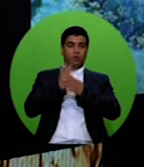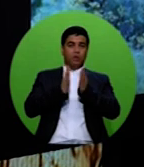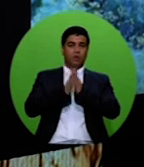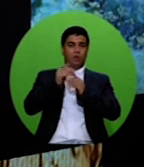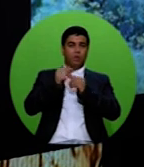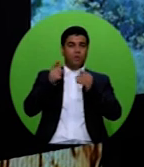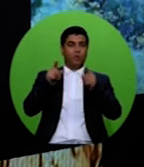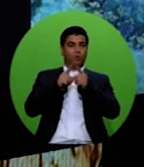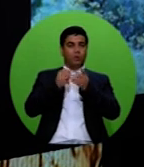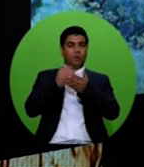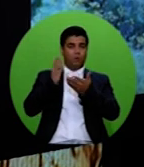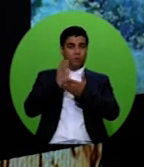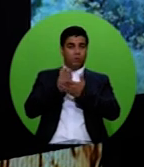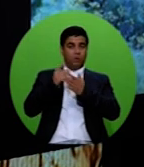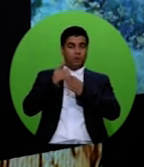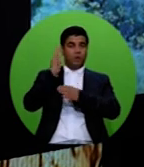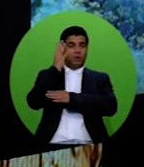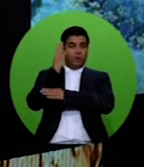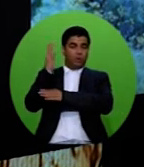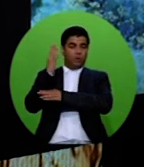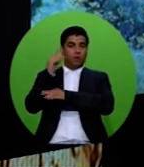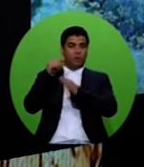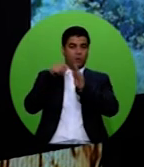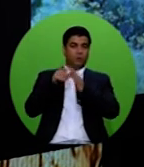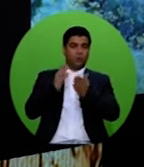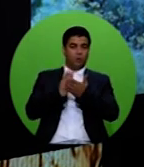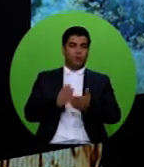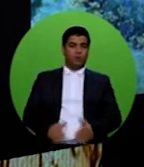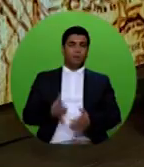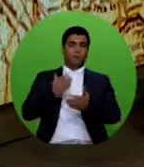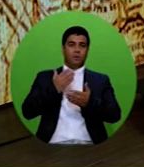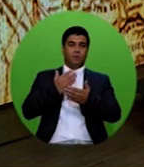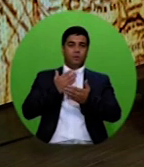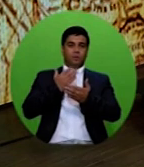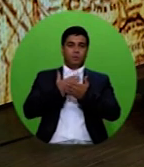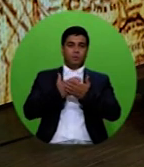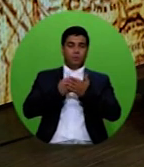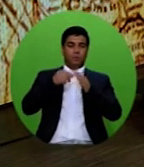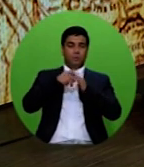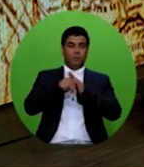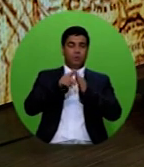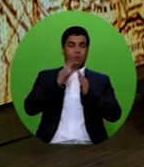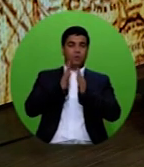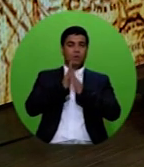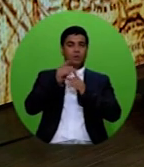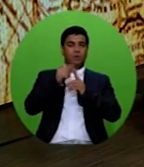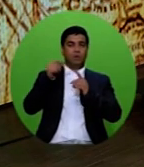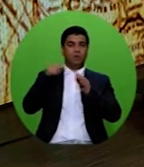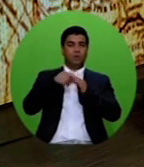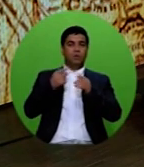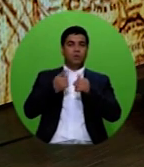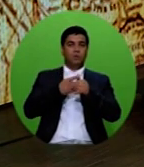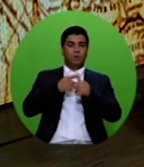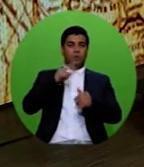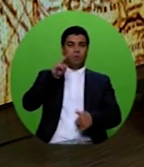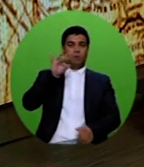травянистая растительность, а также деревья и кустарники. Например, к травянистой растительности относятся такие растения, как